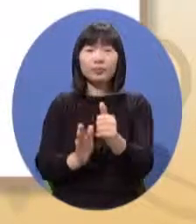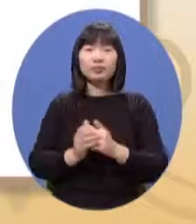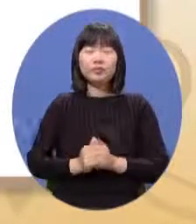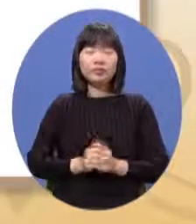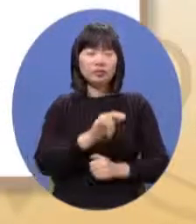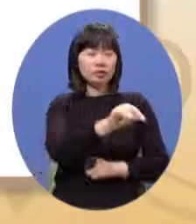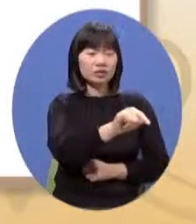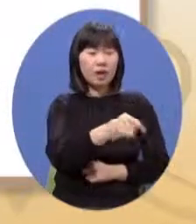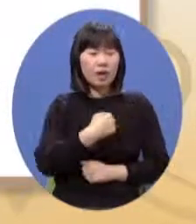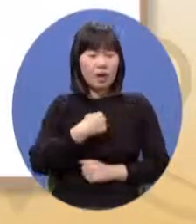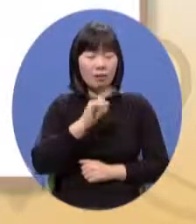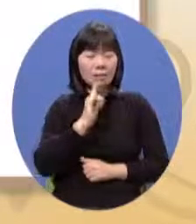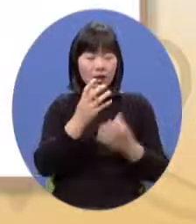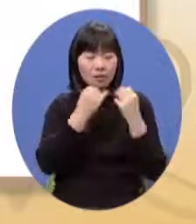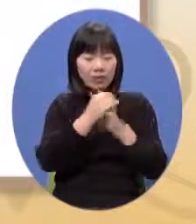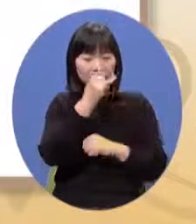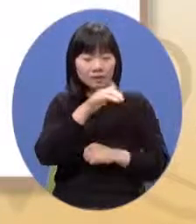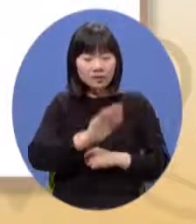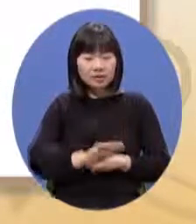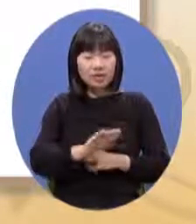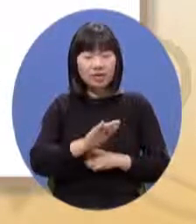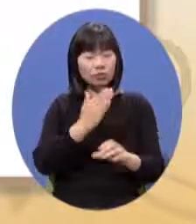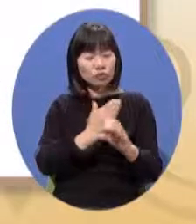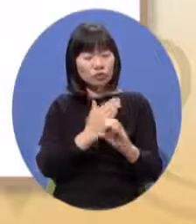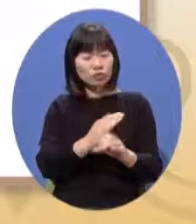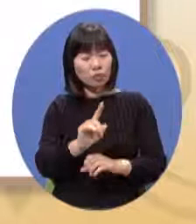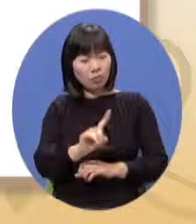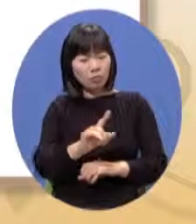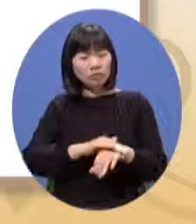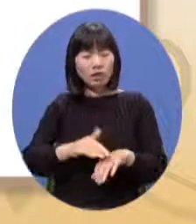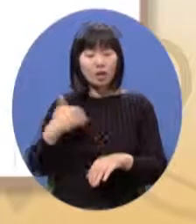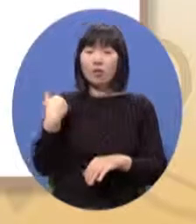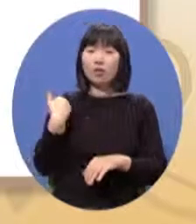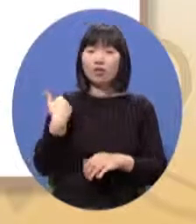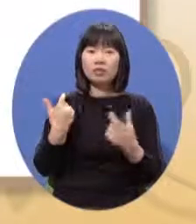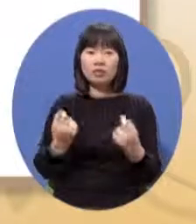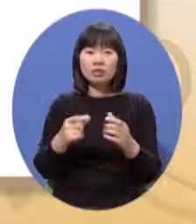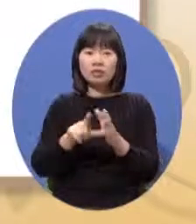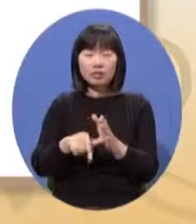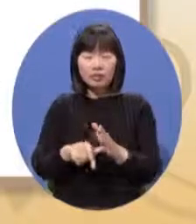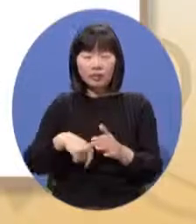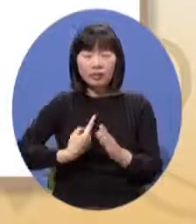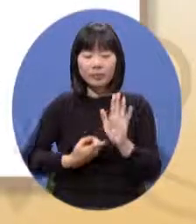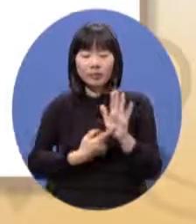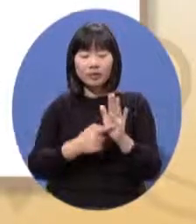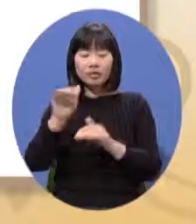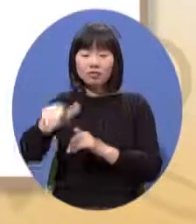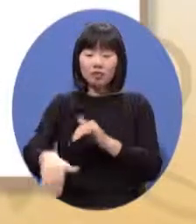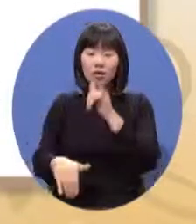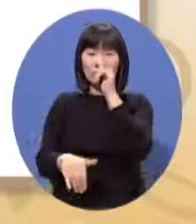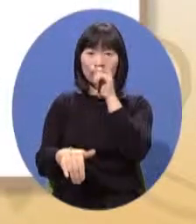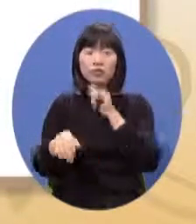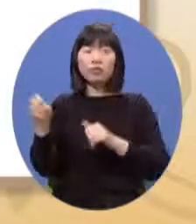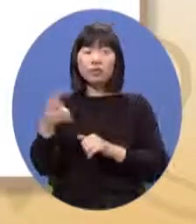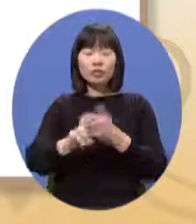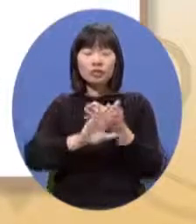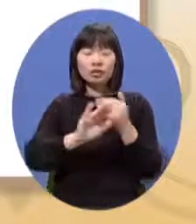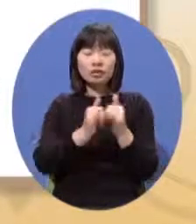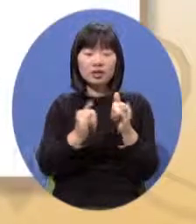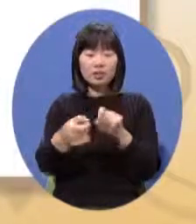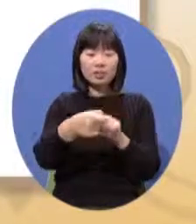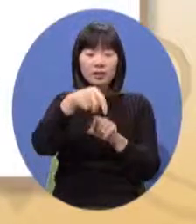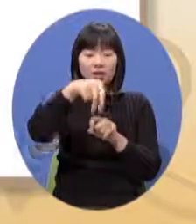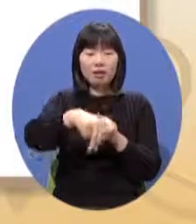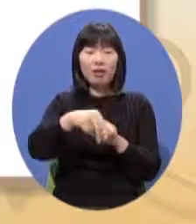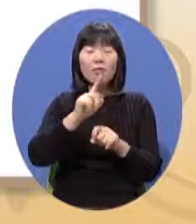또 얘가 말은 많이 안 해도 도대체 요지가 뭐야? 잘 모르겠다. 이럴 경우에도 자기 표현이 떨어지는 아이고요. 아. 또 다른 사람